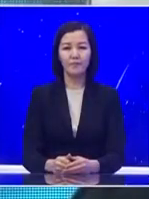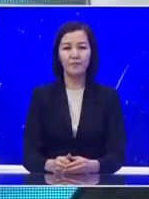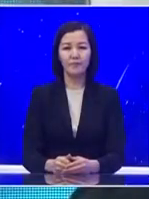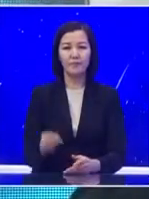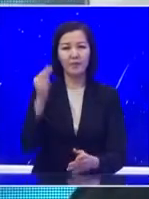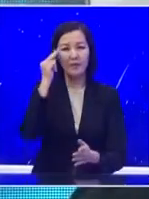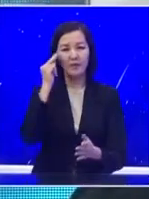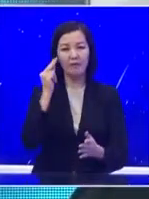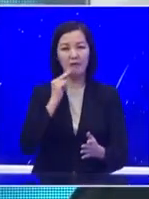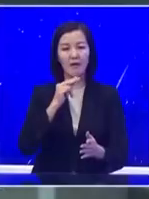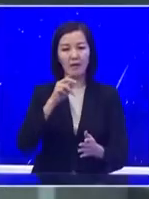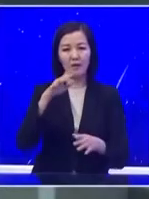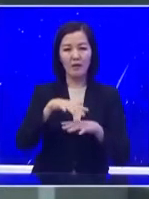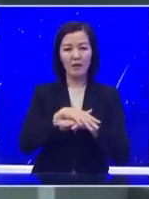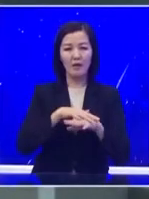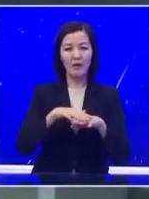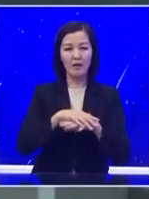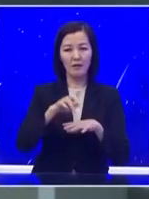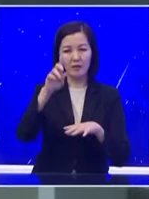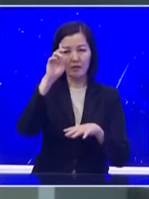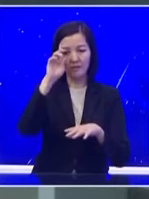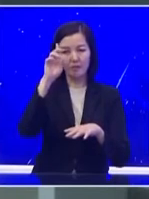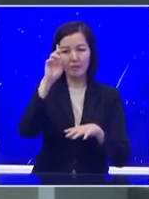Халық Республикасының келген движение,